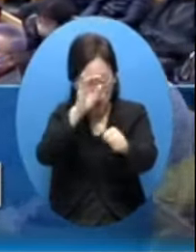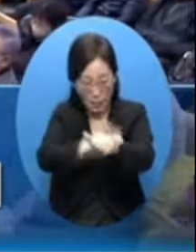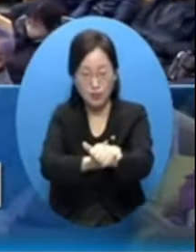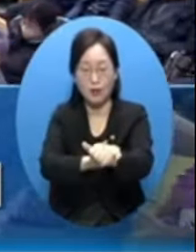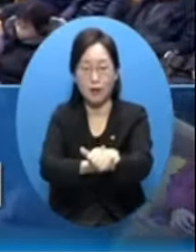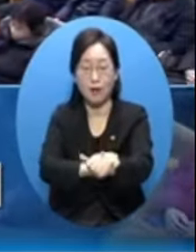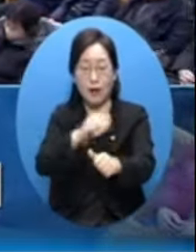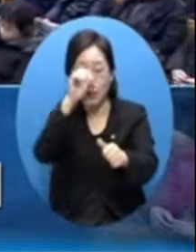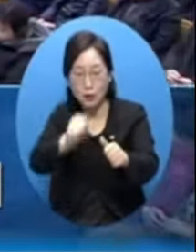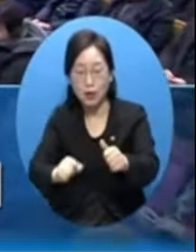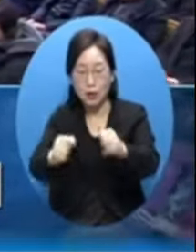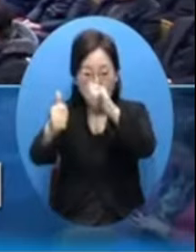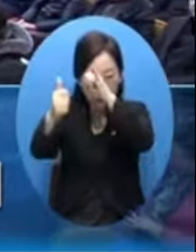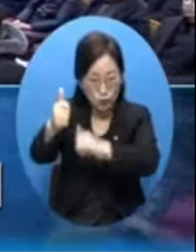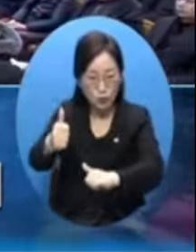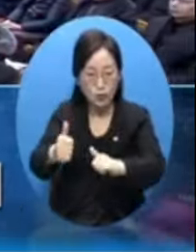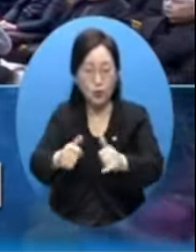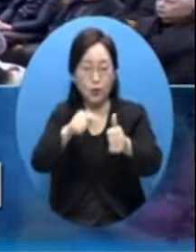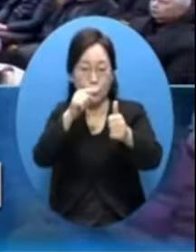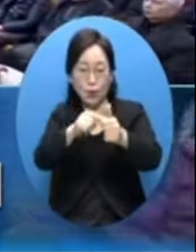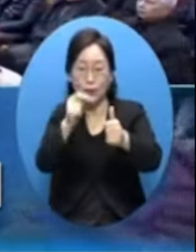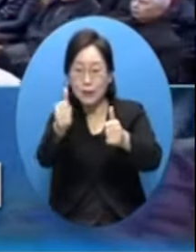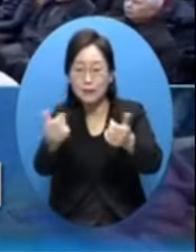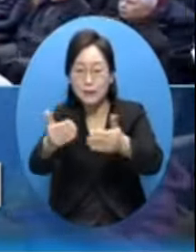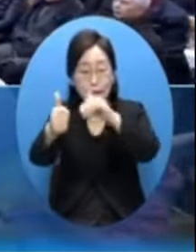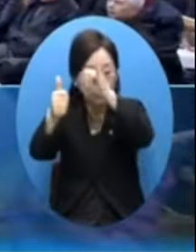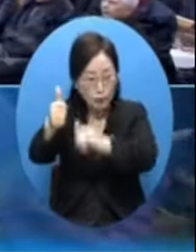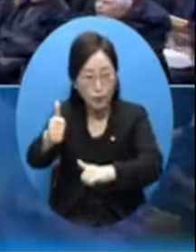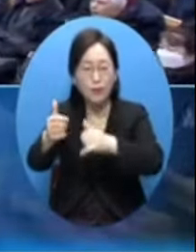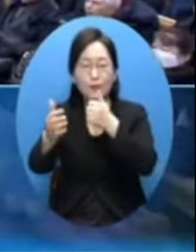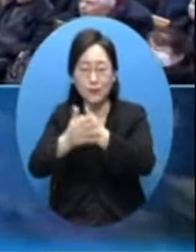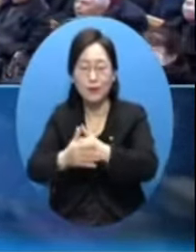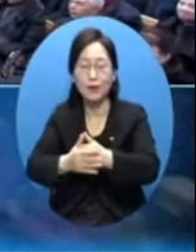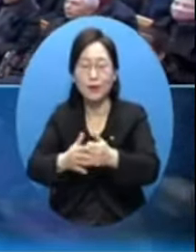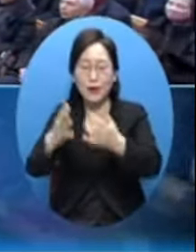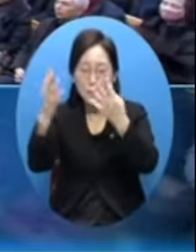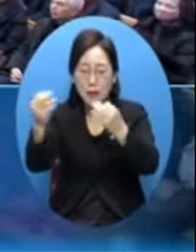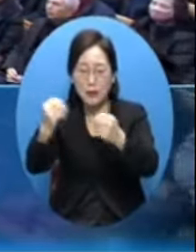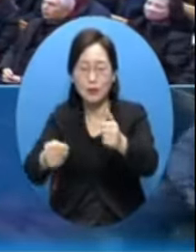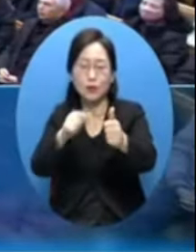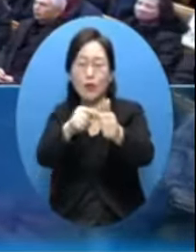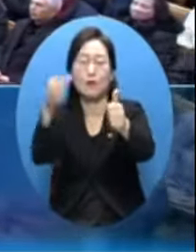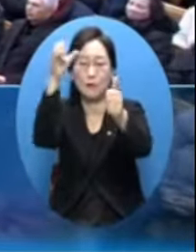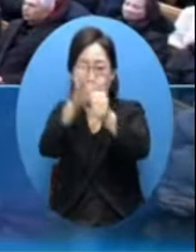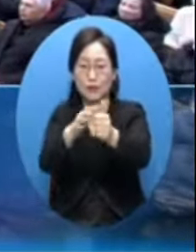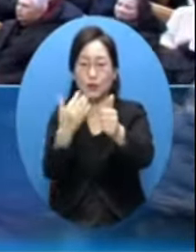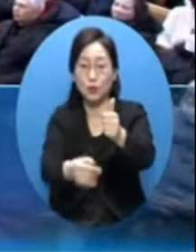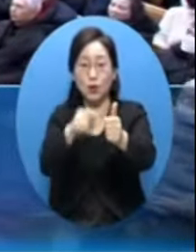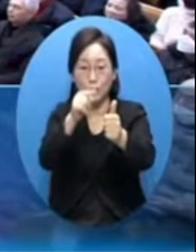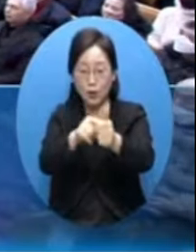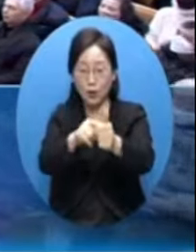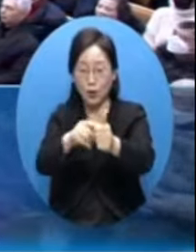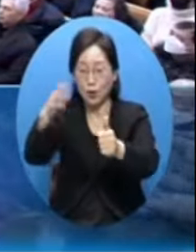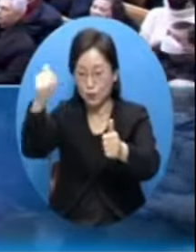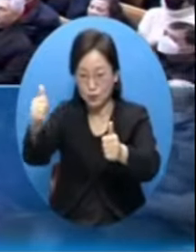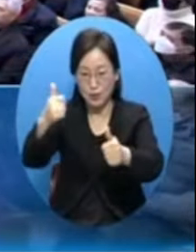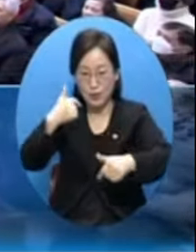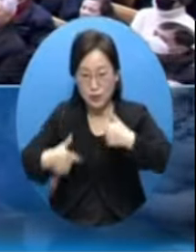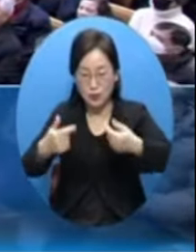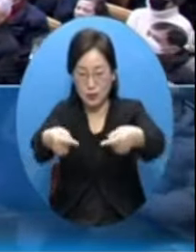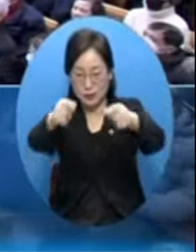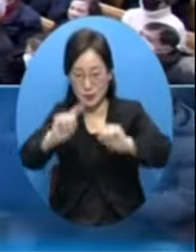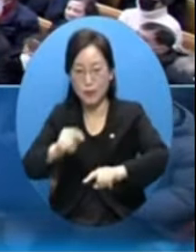착하고 충성된 종아 내가 작은 일에 충성하였으 내가 많은 것을 내게 맡기리니 내 주인의 즐거움에